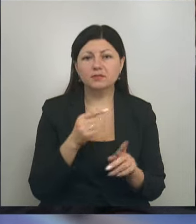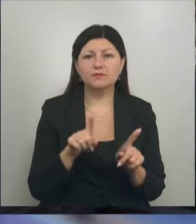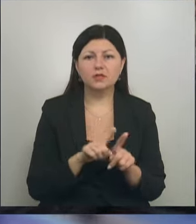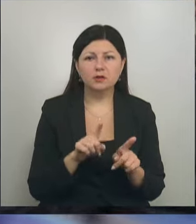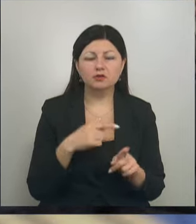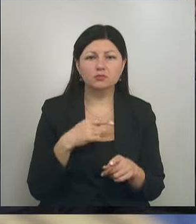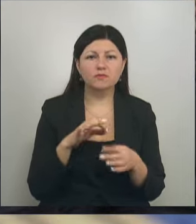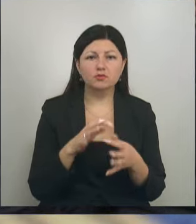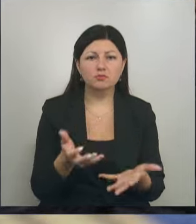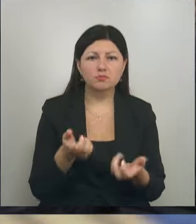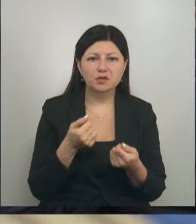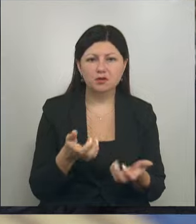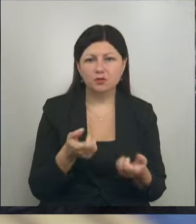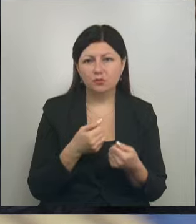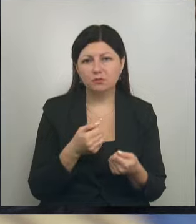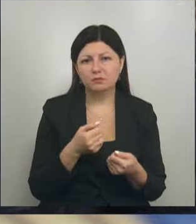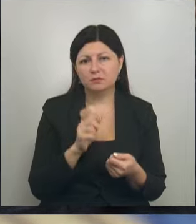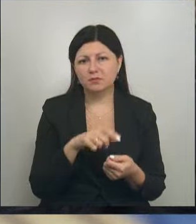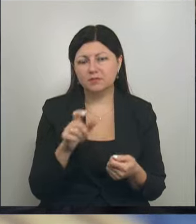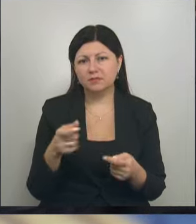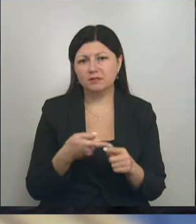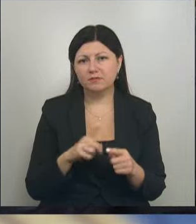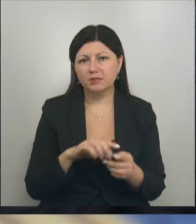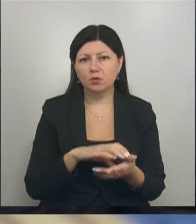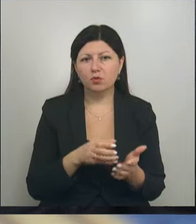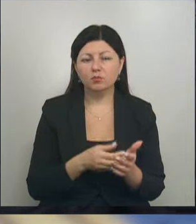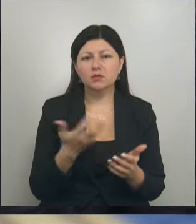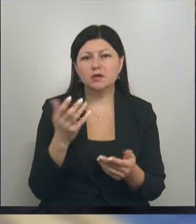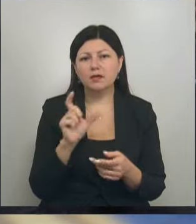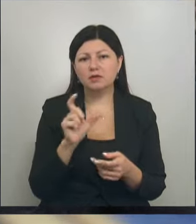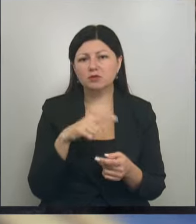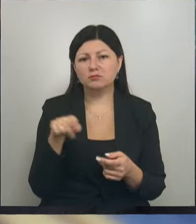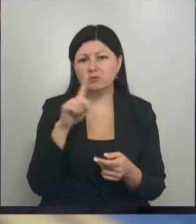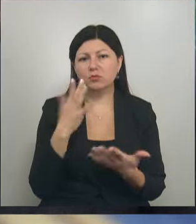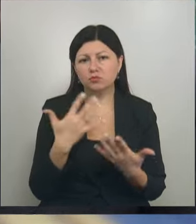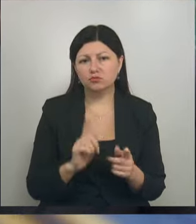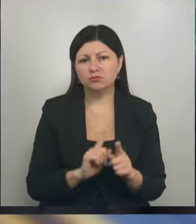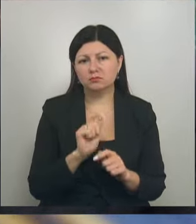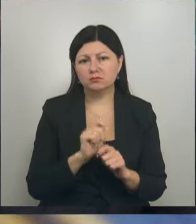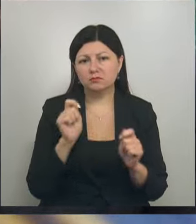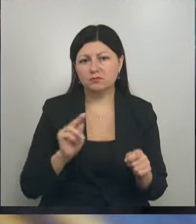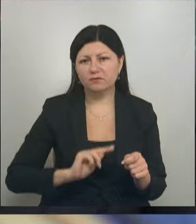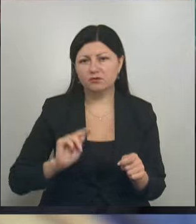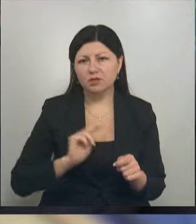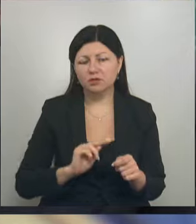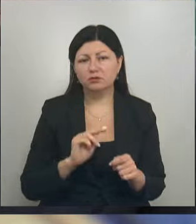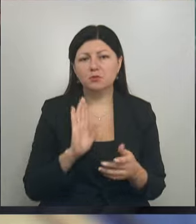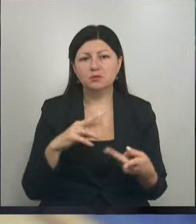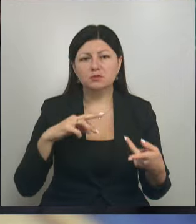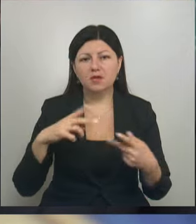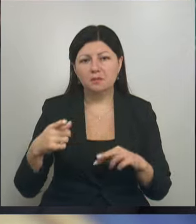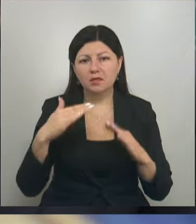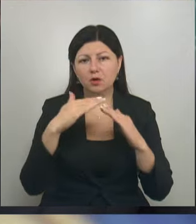мы ведем прием пациентов в этих корпусах. То есть некоторые этажи уже функционируют. Еще планируется замена кровли, это